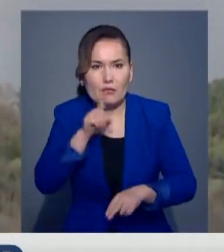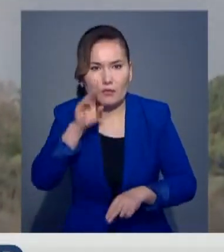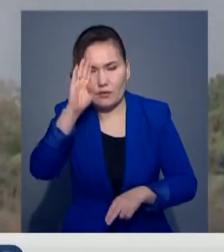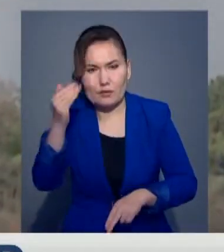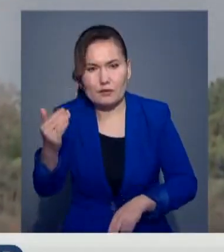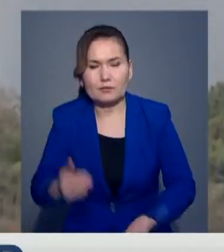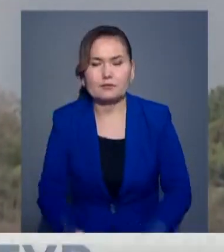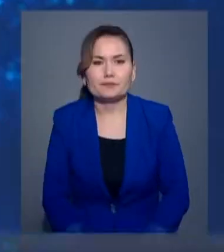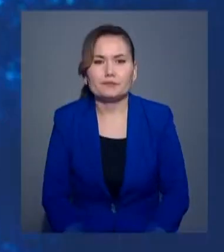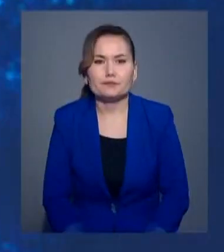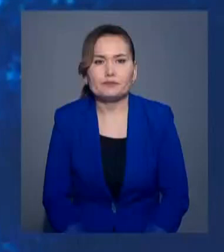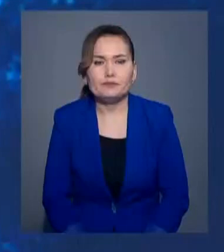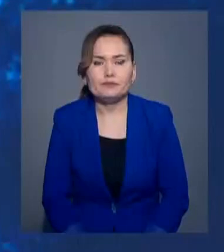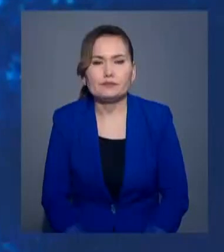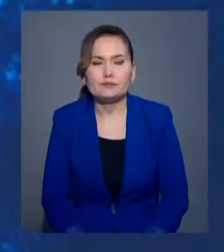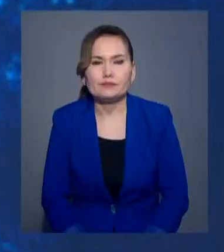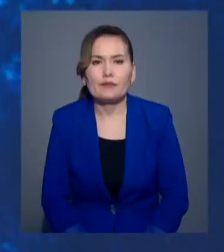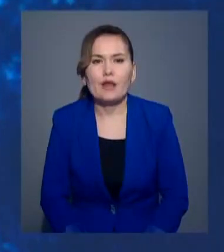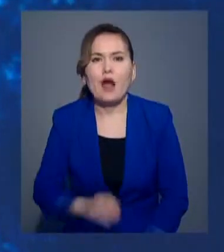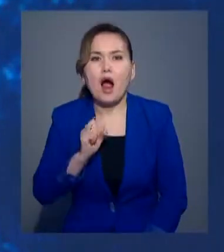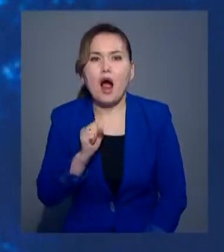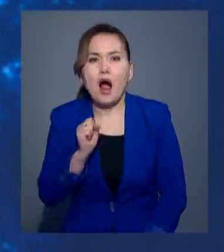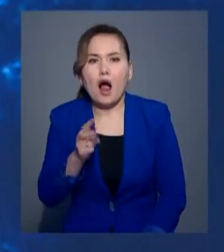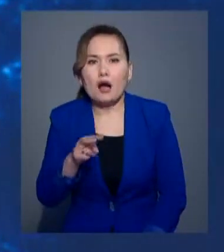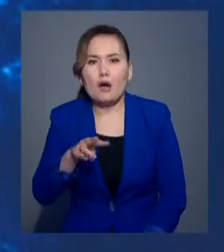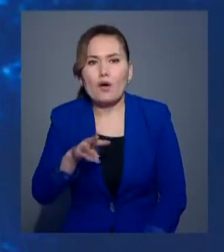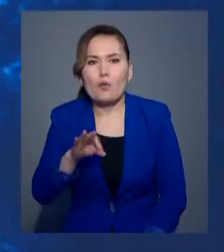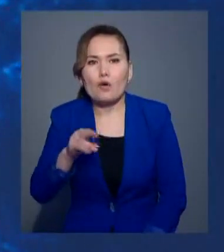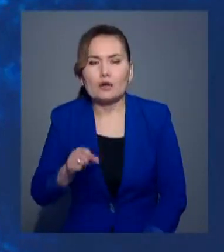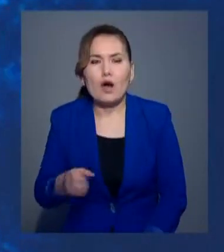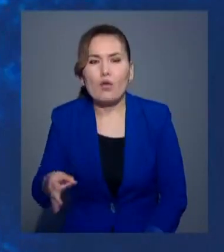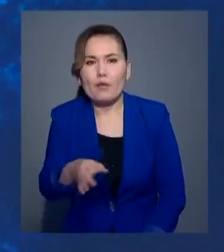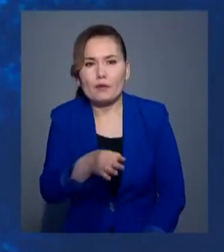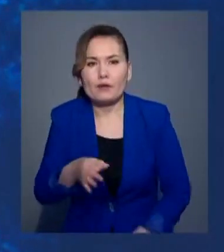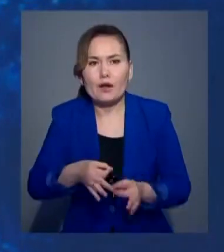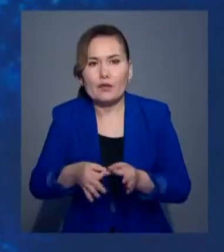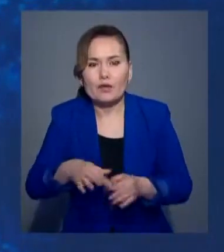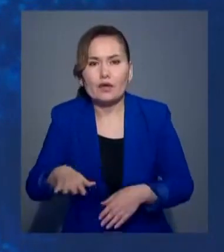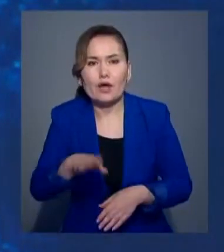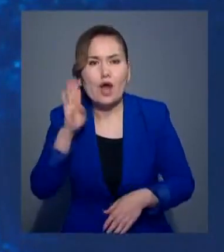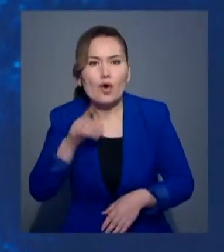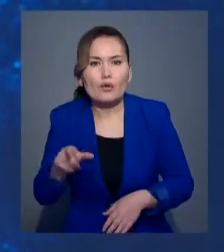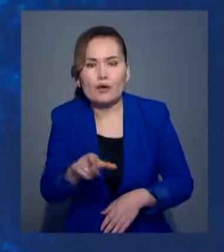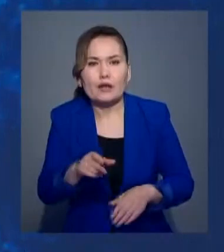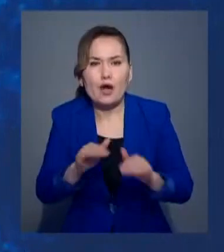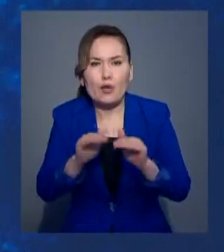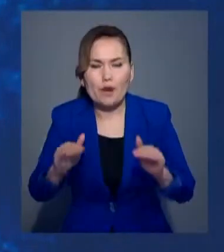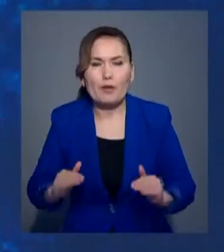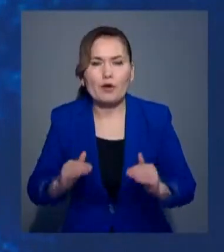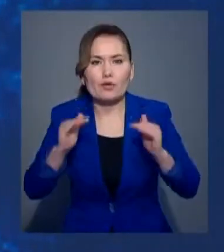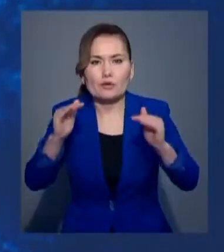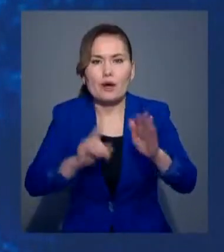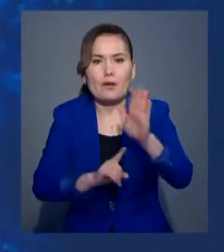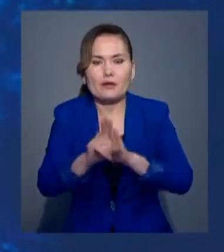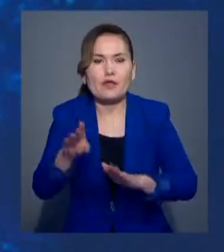Ел жаңалықтарына ойысайық. Ақмола облысында халықтан өзендегі су деңгейі көтеріліп